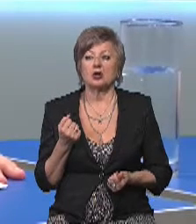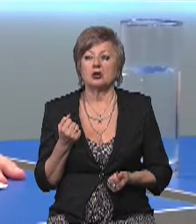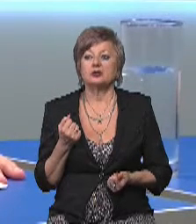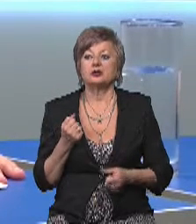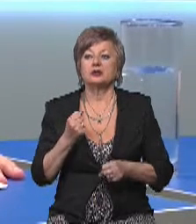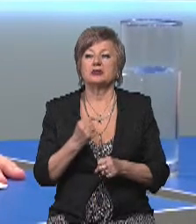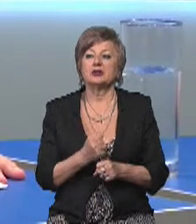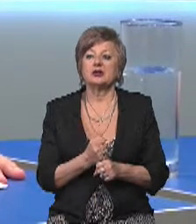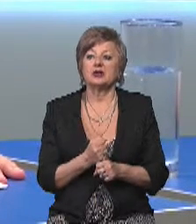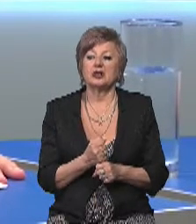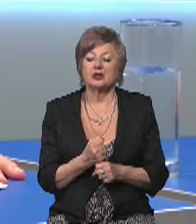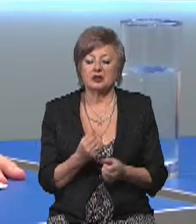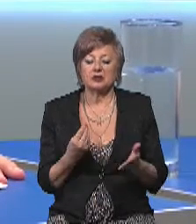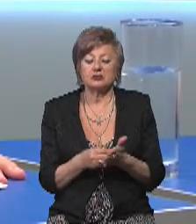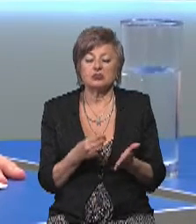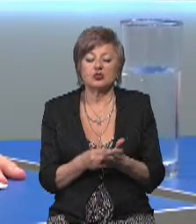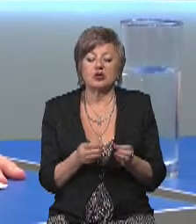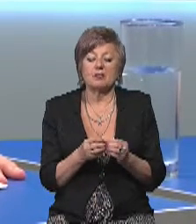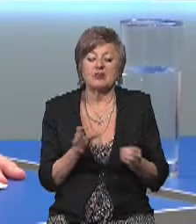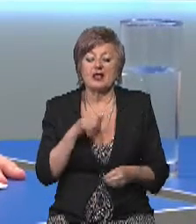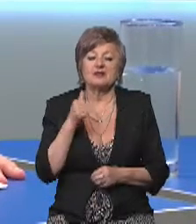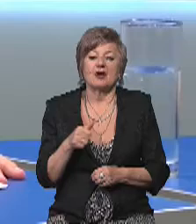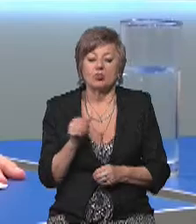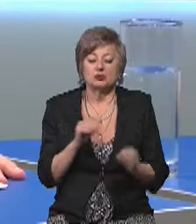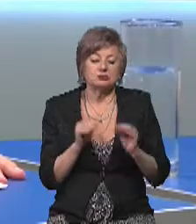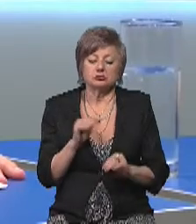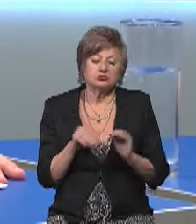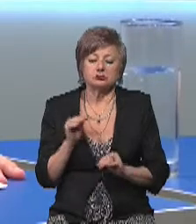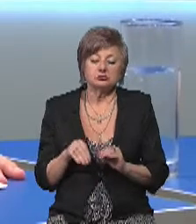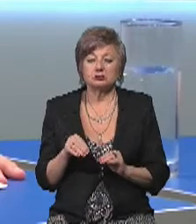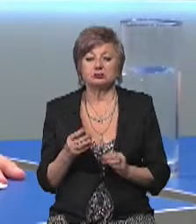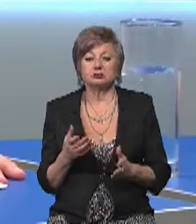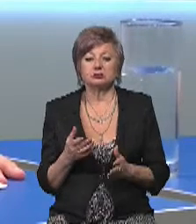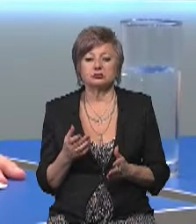ліпили бюджет 2015 року, визначались і по